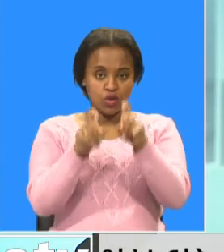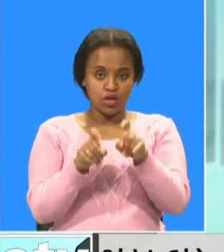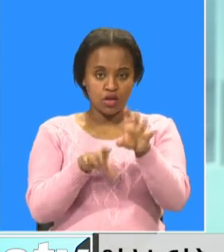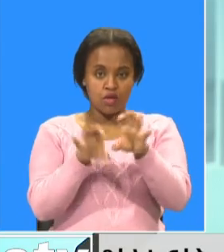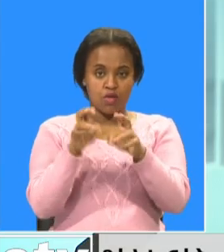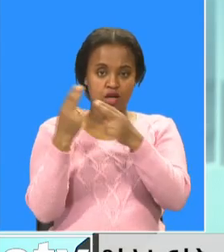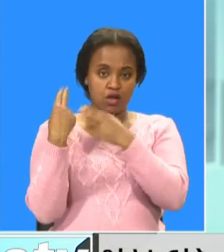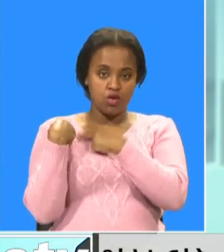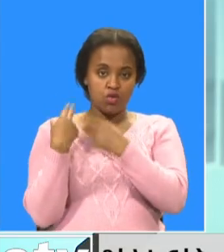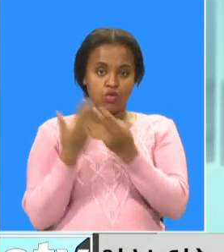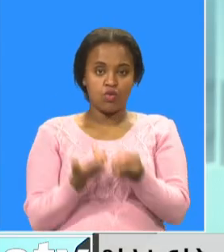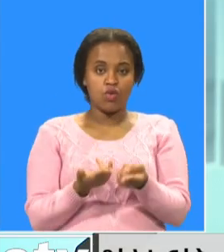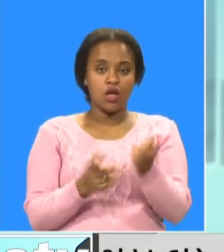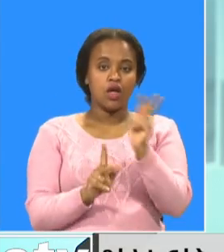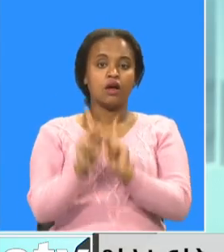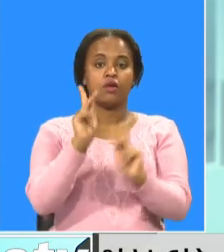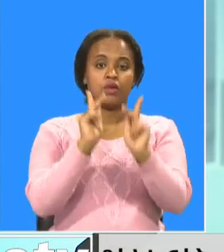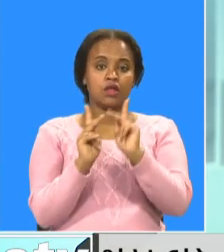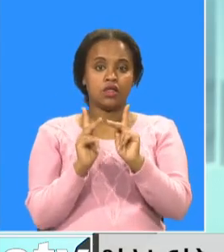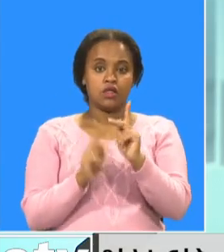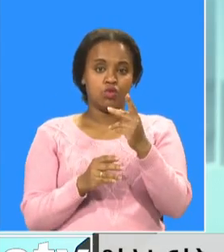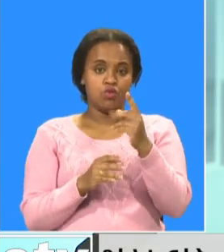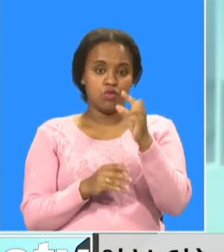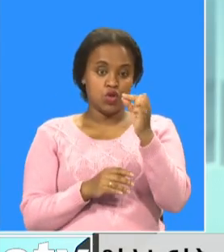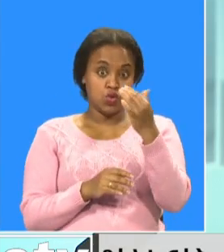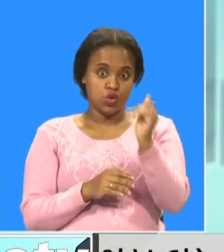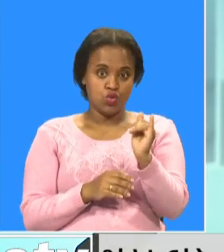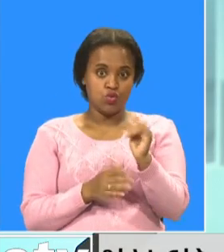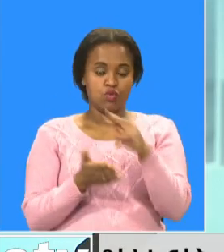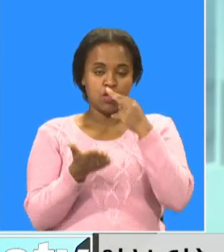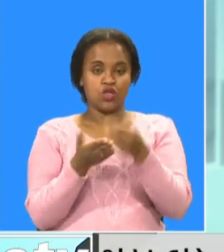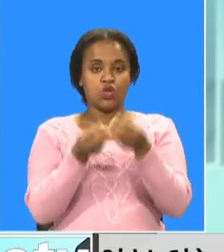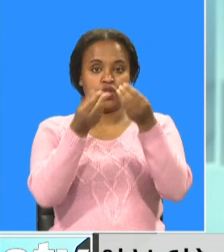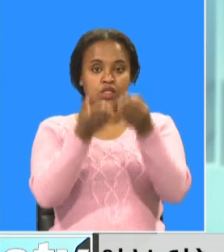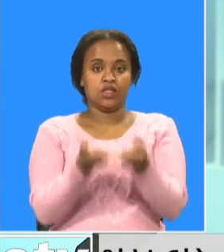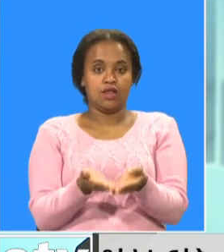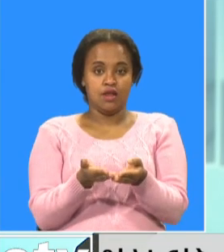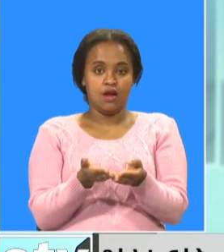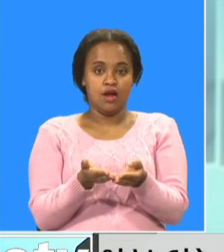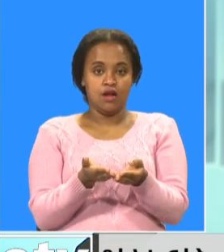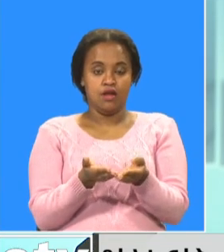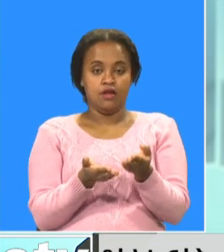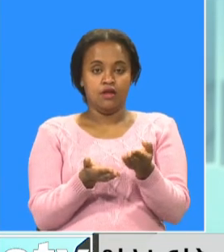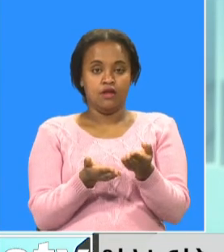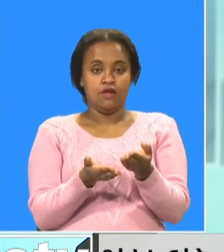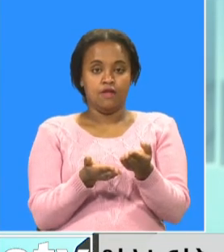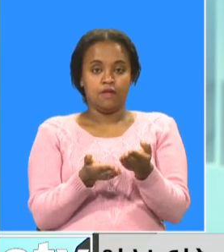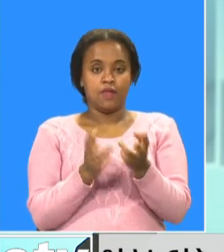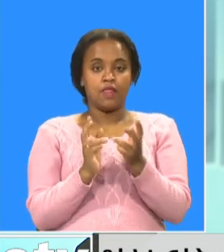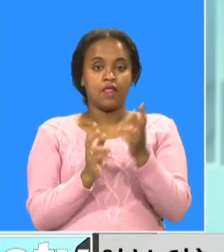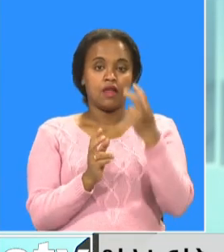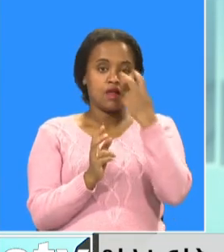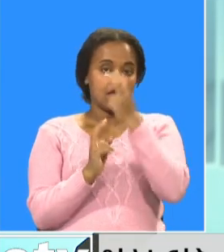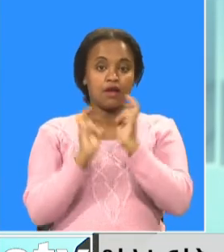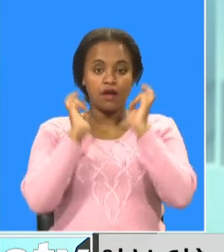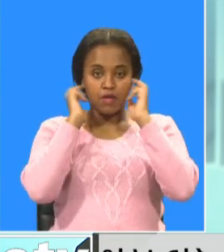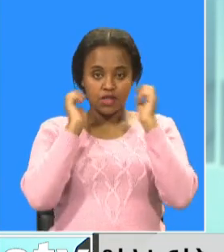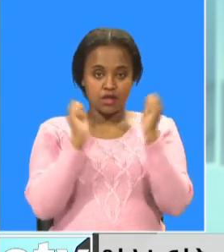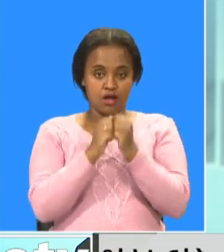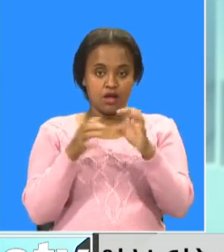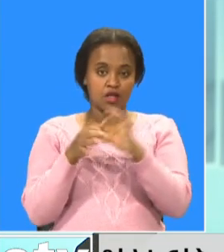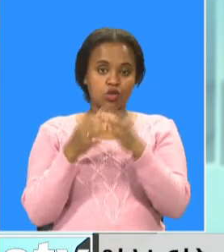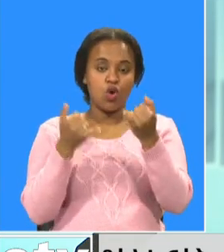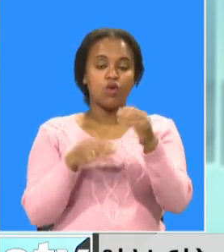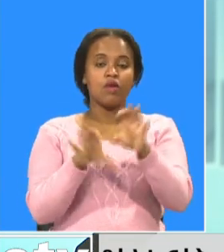ከሚያደርገው ተቋም ከማህበረሰቡም አሁን እንግዲህ የተወሰኑ መረጃዎችን ሰጥተናል። ከዚህ ፊት ጭንብል ጋር ተያይዞና አሁንም